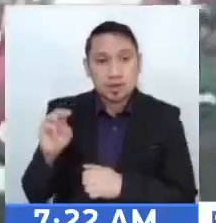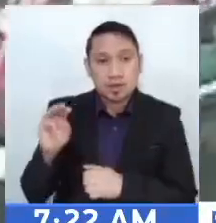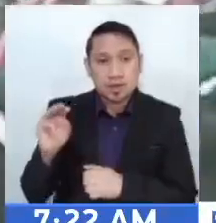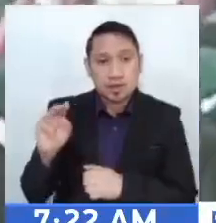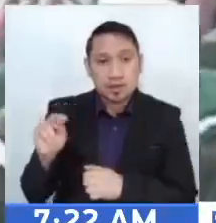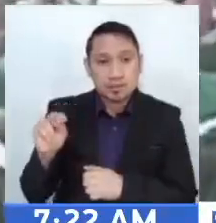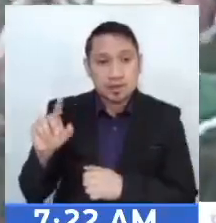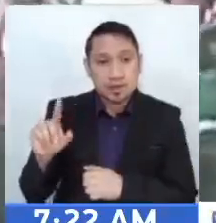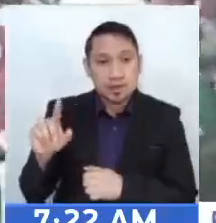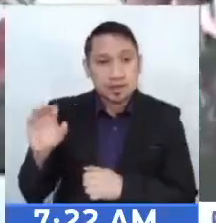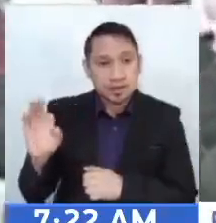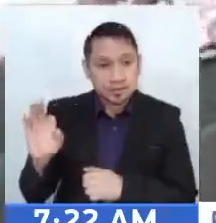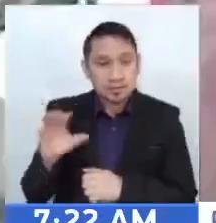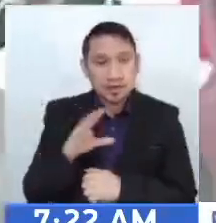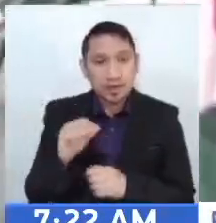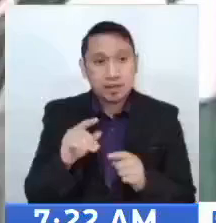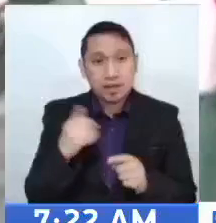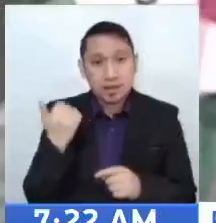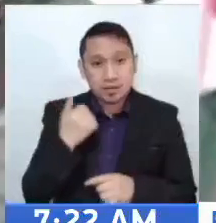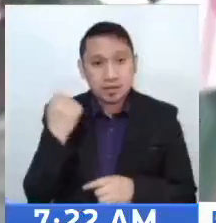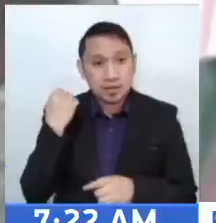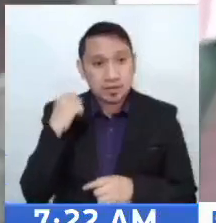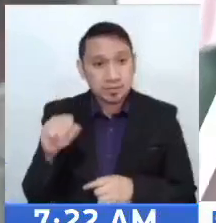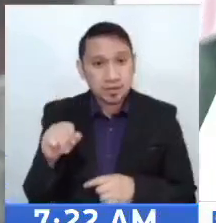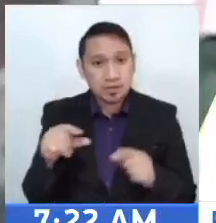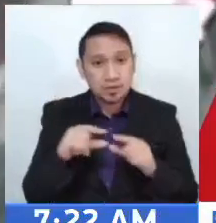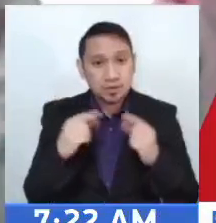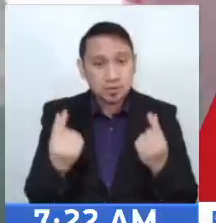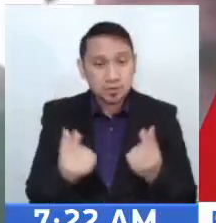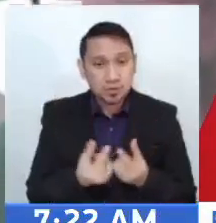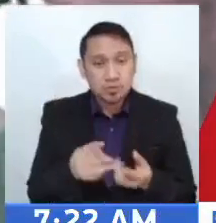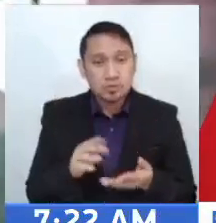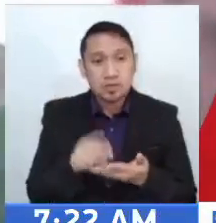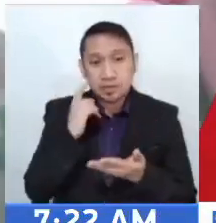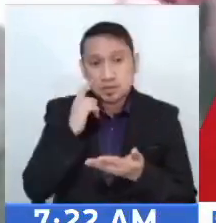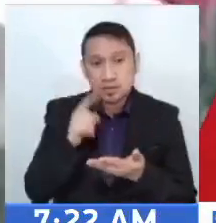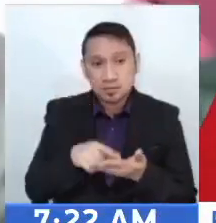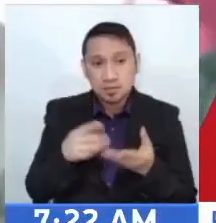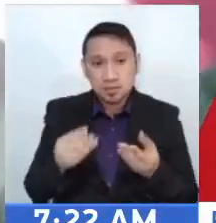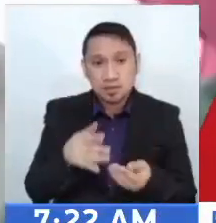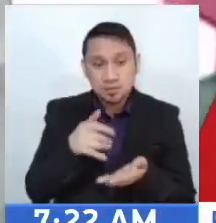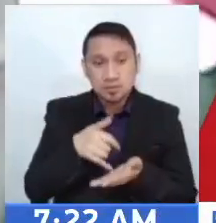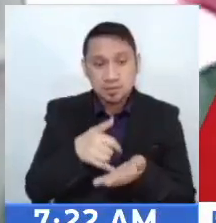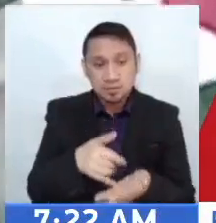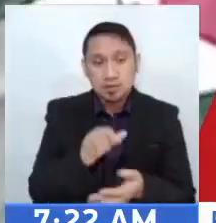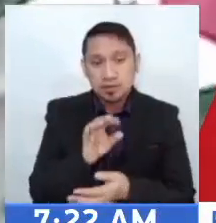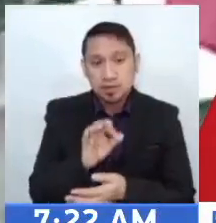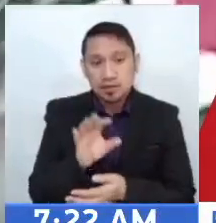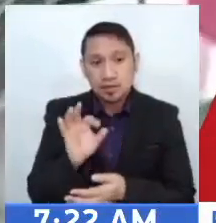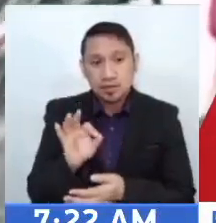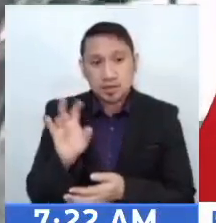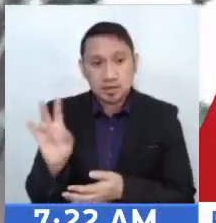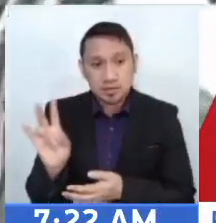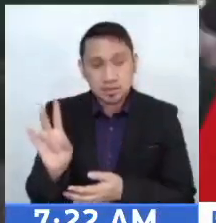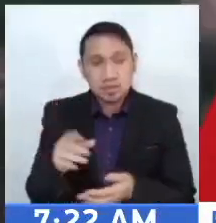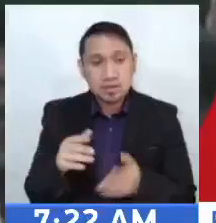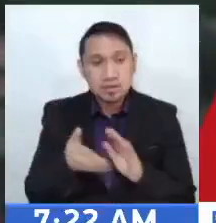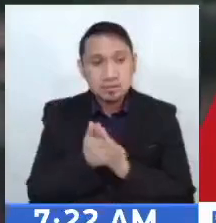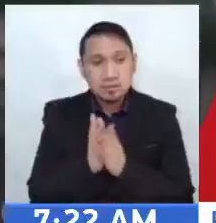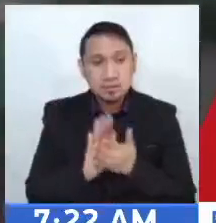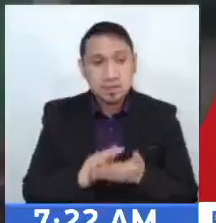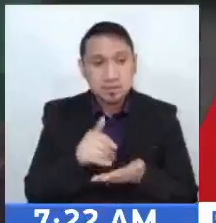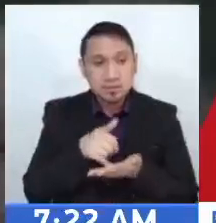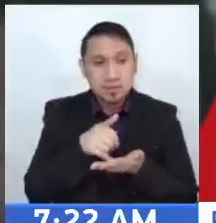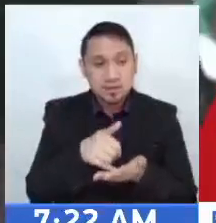at iba pang rebelding grupo. Kinilala nga ito at binigyan ng award sa 1997 UNESCO Peace Prize. Limang proklamasyon